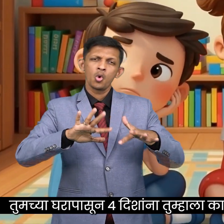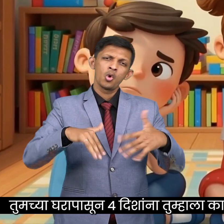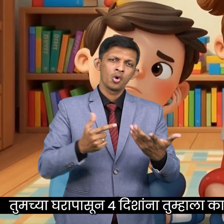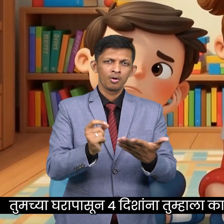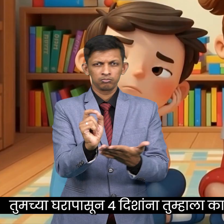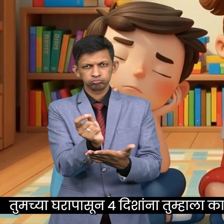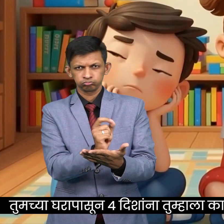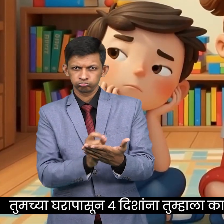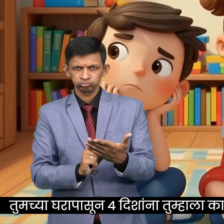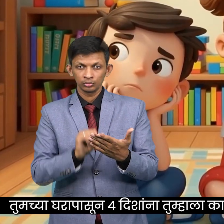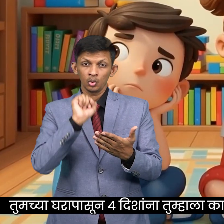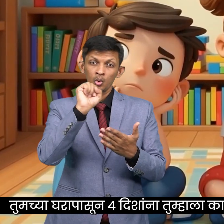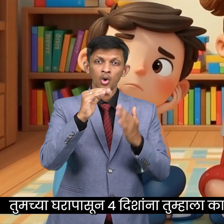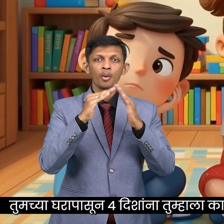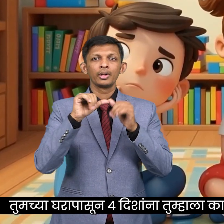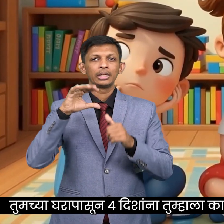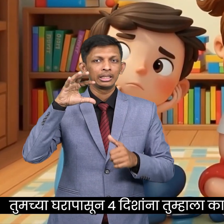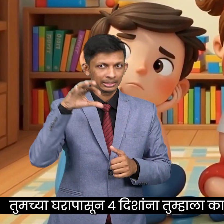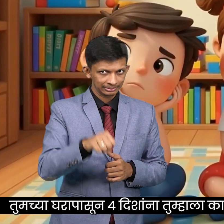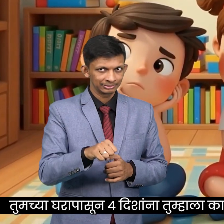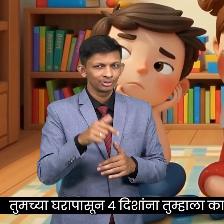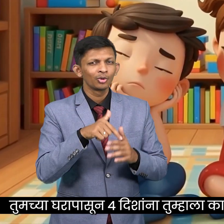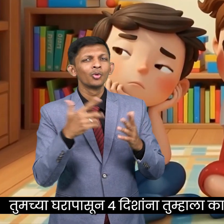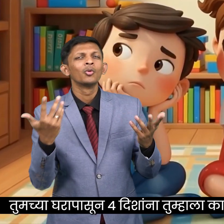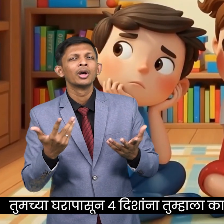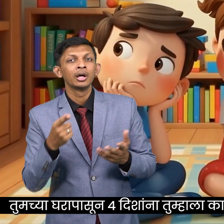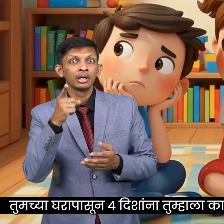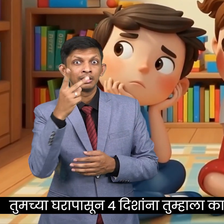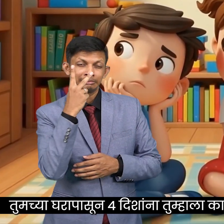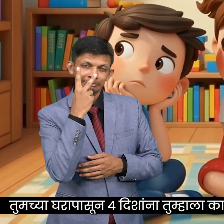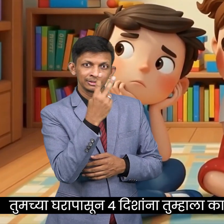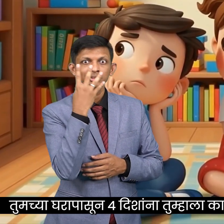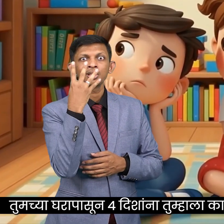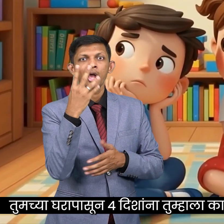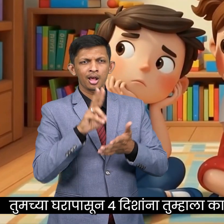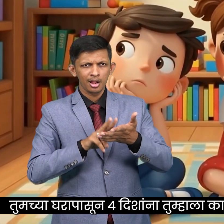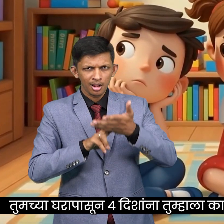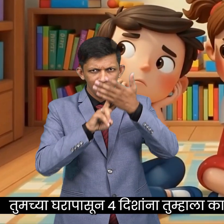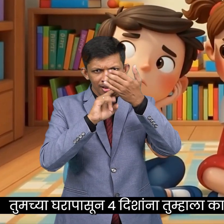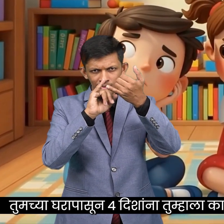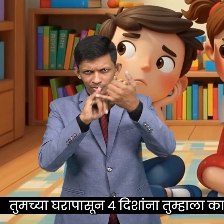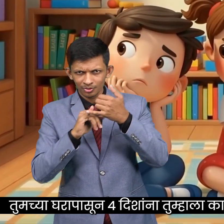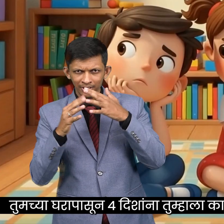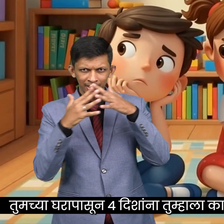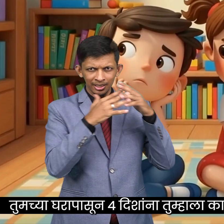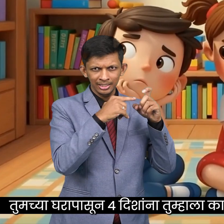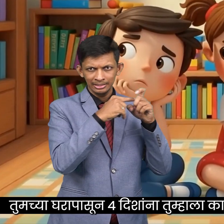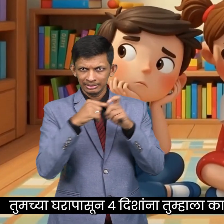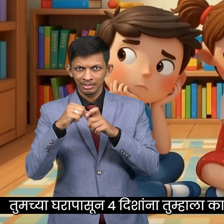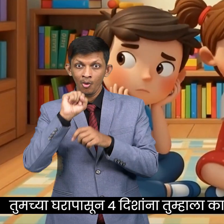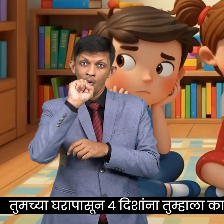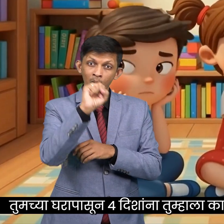तुमच्या घरापासून 4 दिशांना तुम्हाला काय दिसते ते घराचे मूल्यांकन